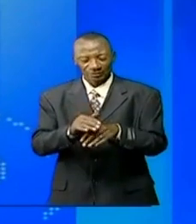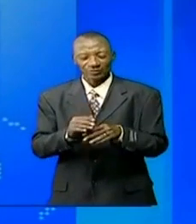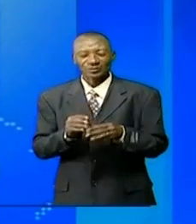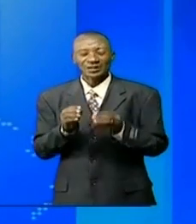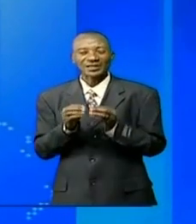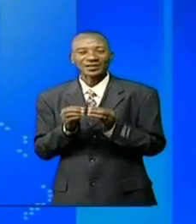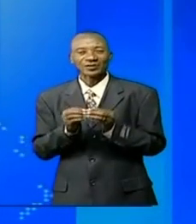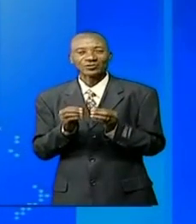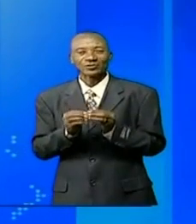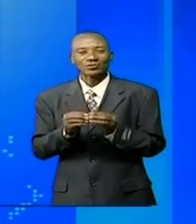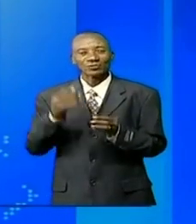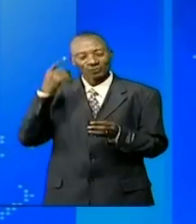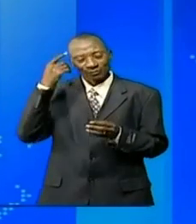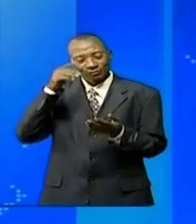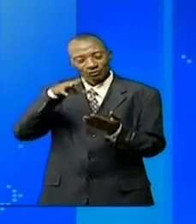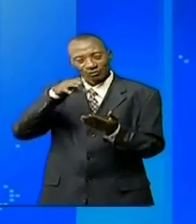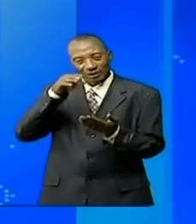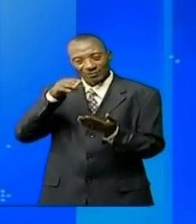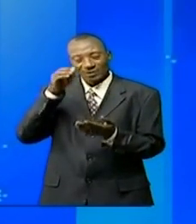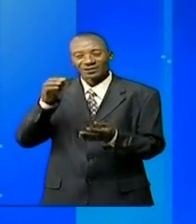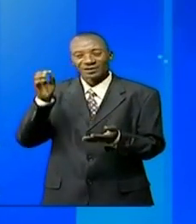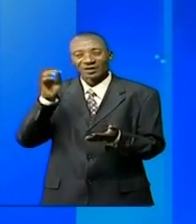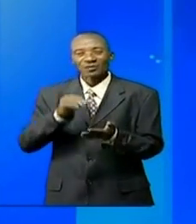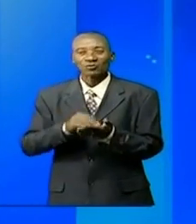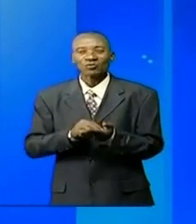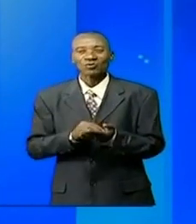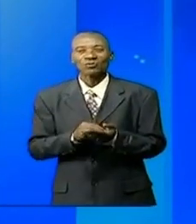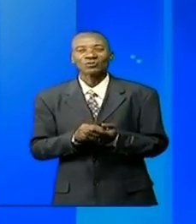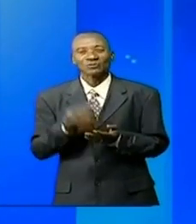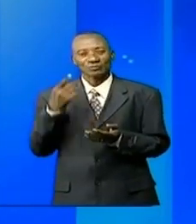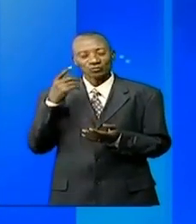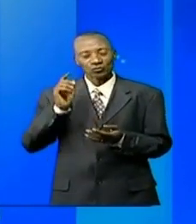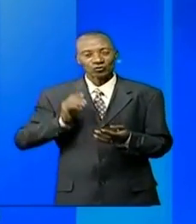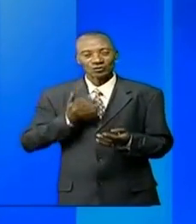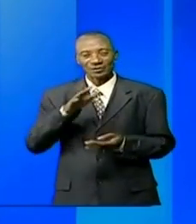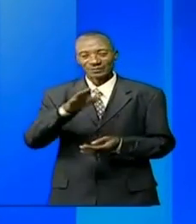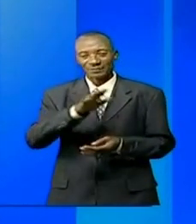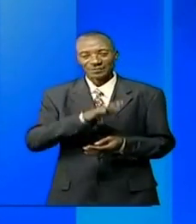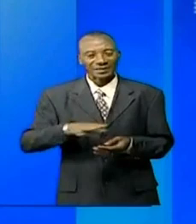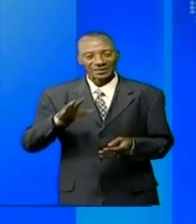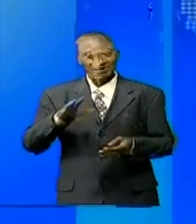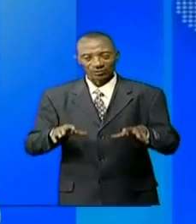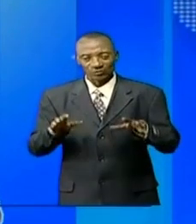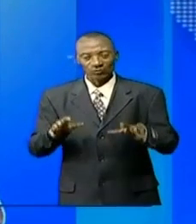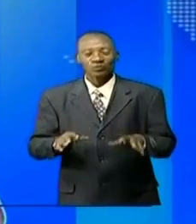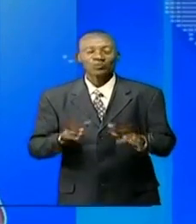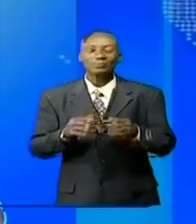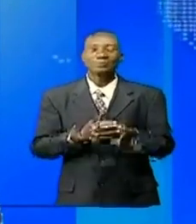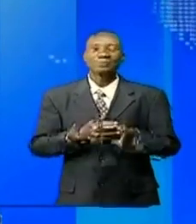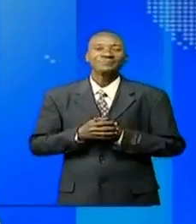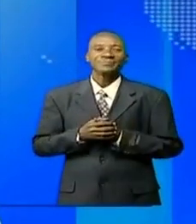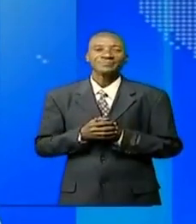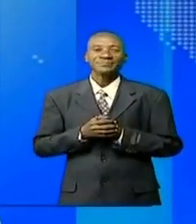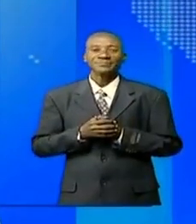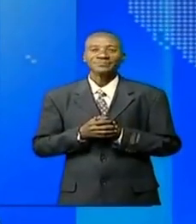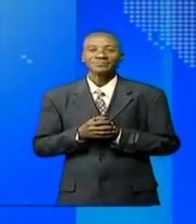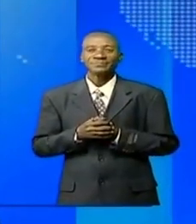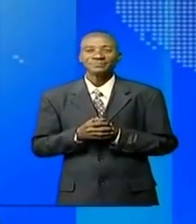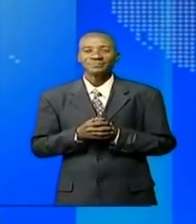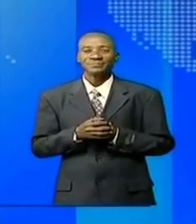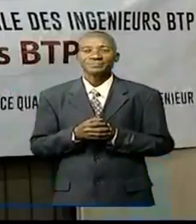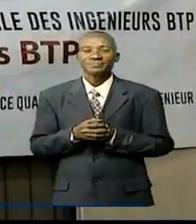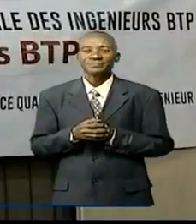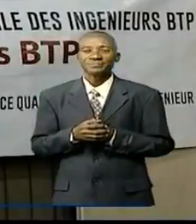sur l'ordre national des ingénieurs de la République démocratique du Congo. Les plus amples précisions avec Willy Atunakov et Olivier